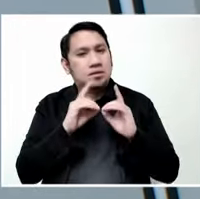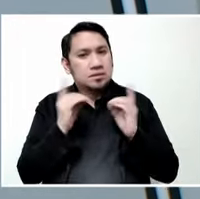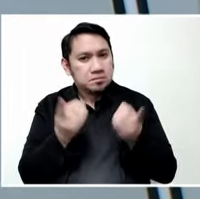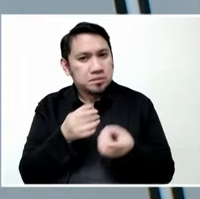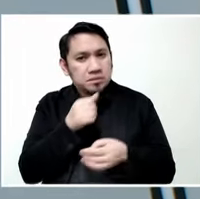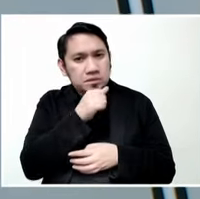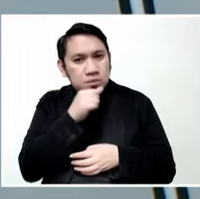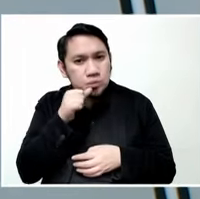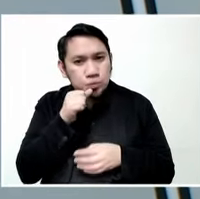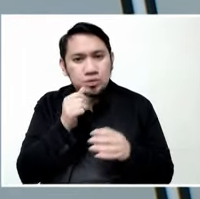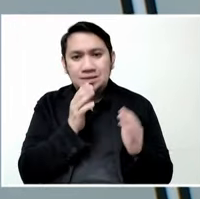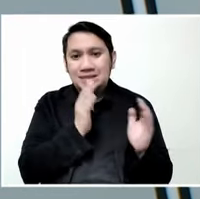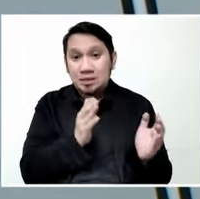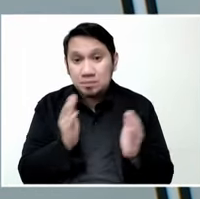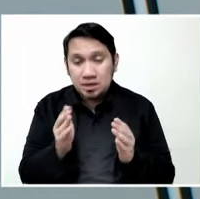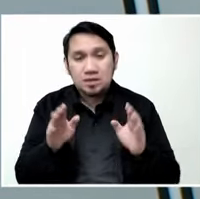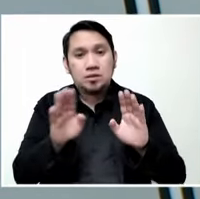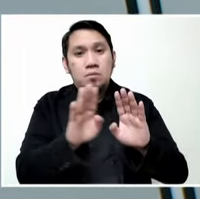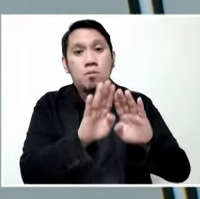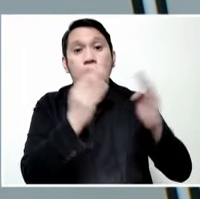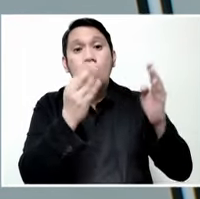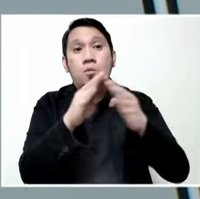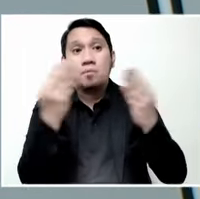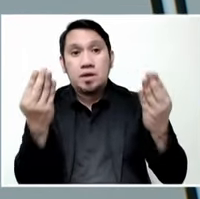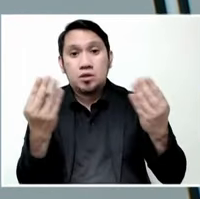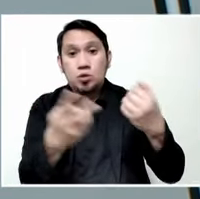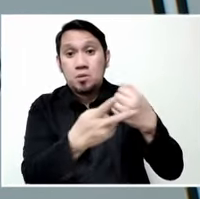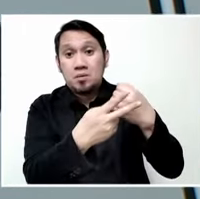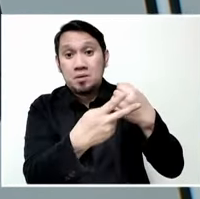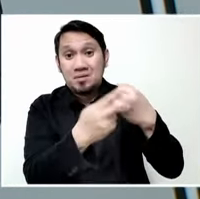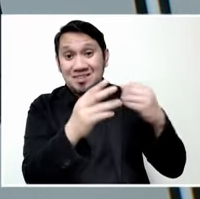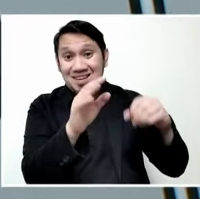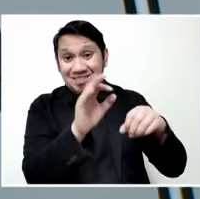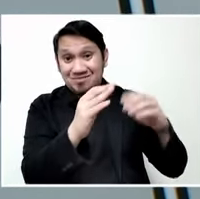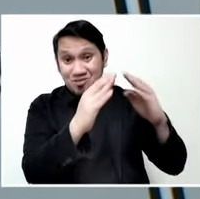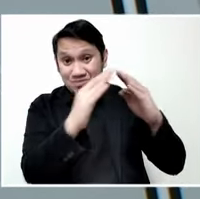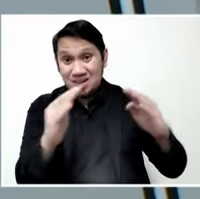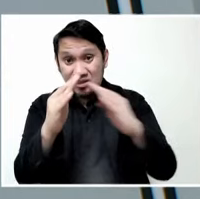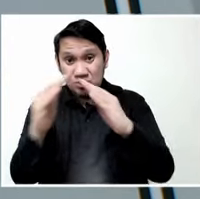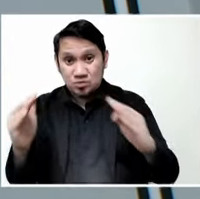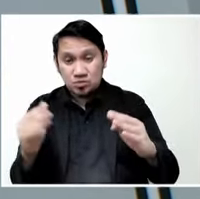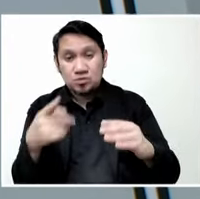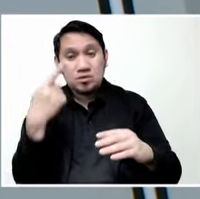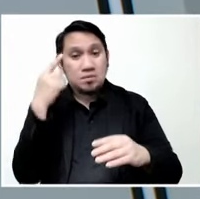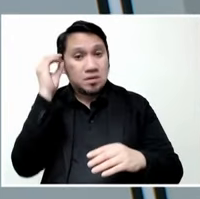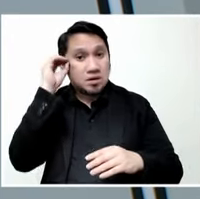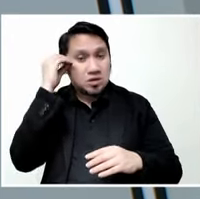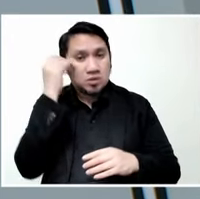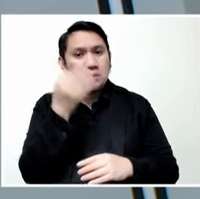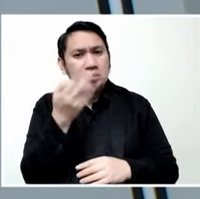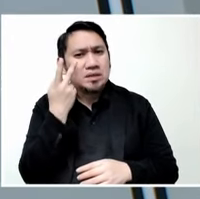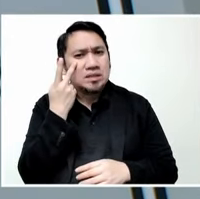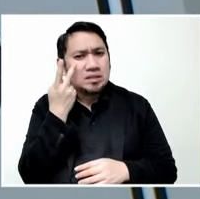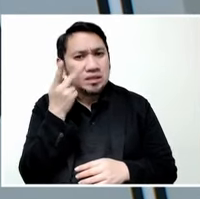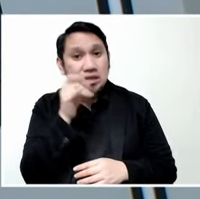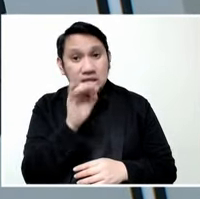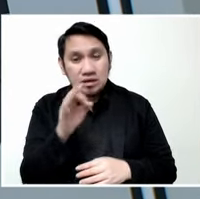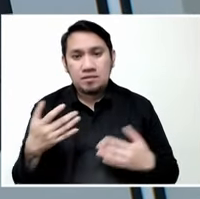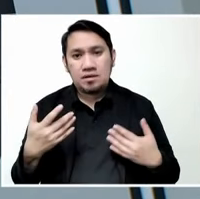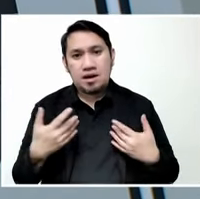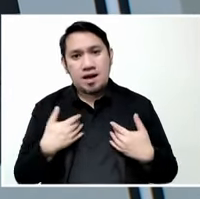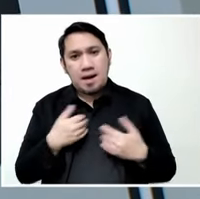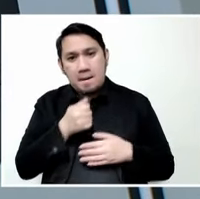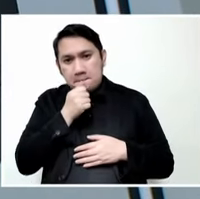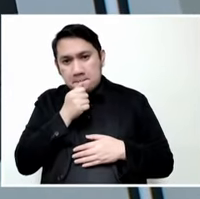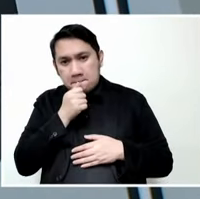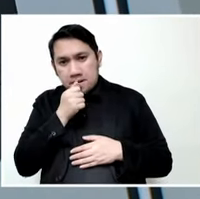Agriculture na pabuksan ang mga bodega ng sibuyas sa bansa para malaman kung may mga iniipit na sibuyas ang mga